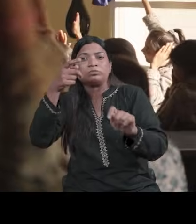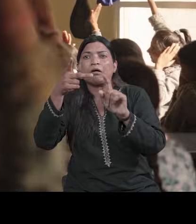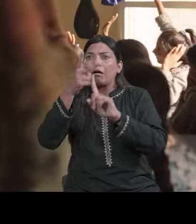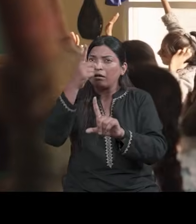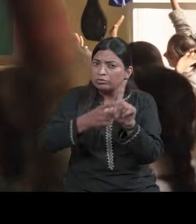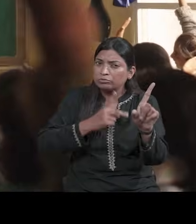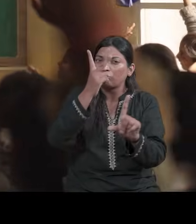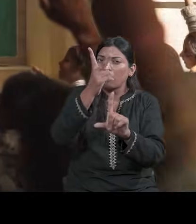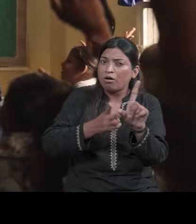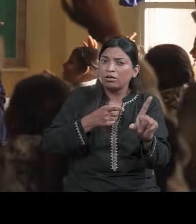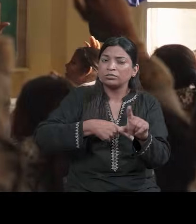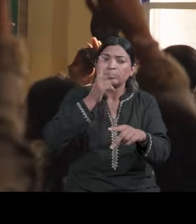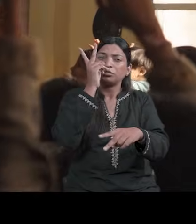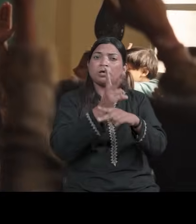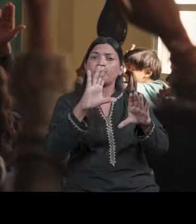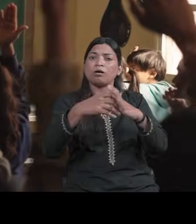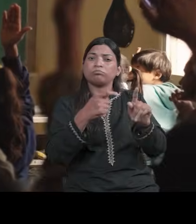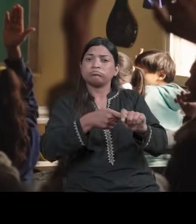रहते हैं।